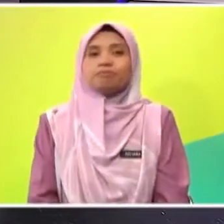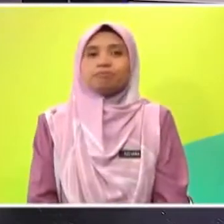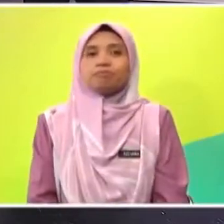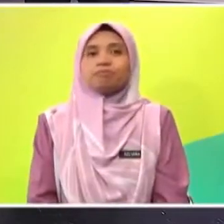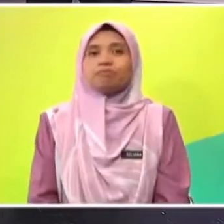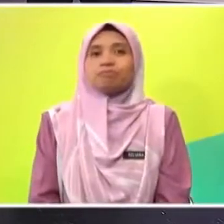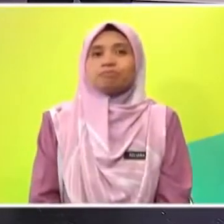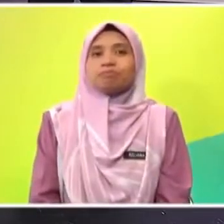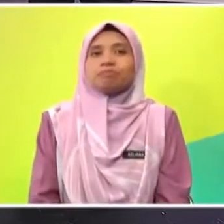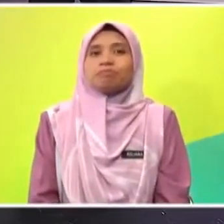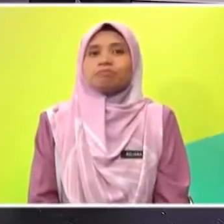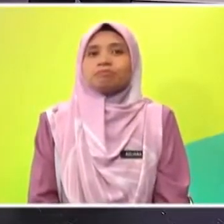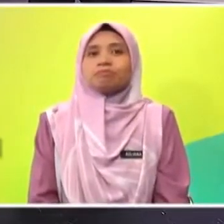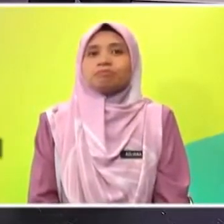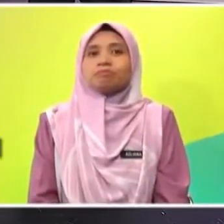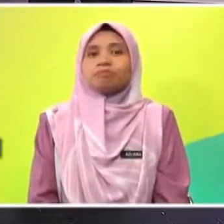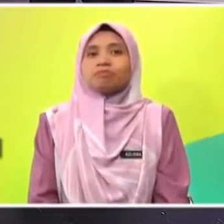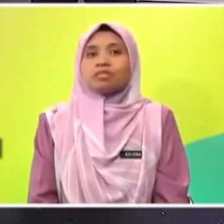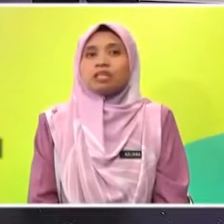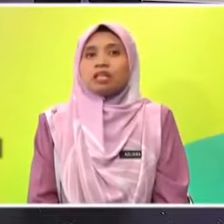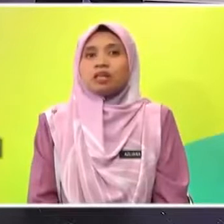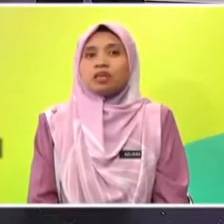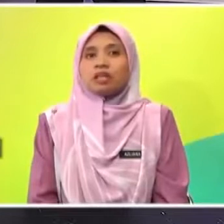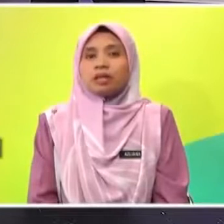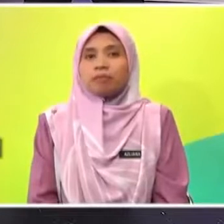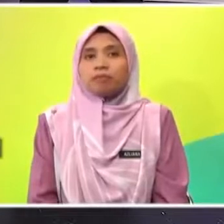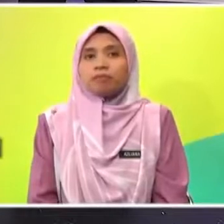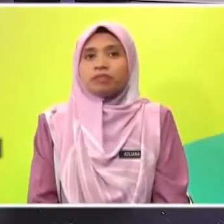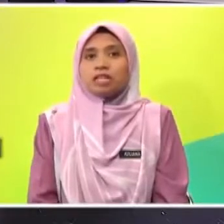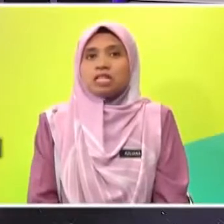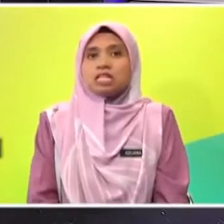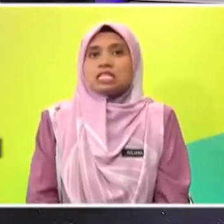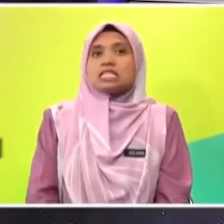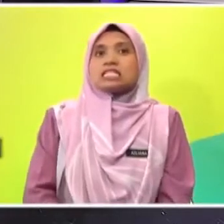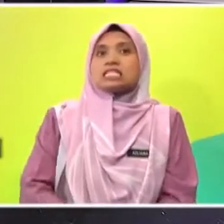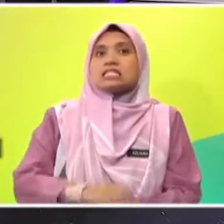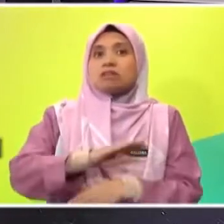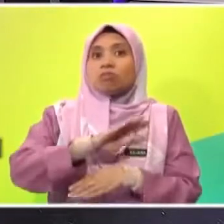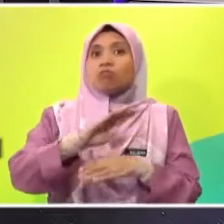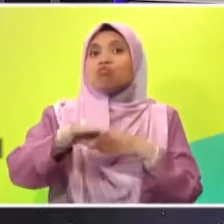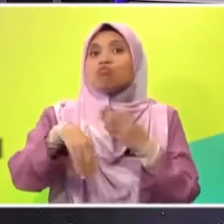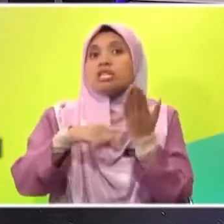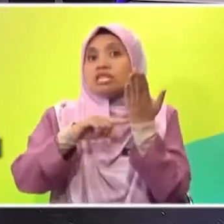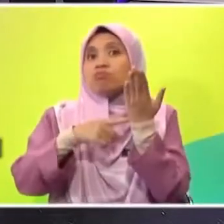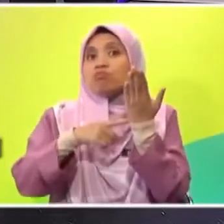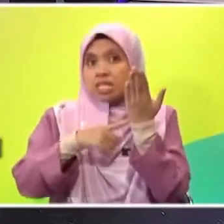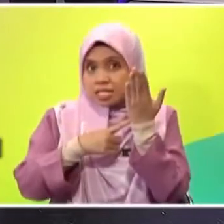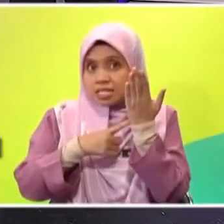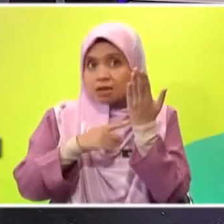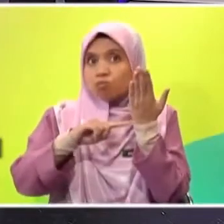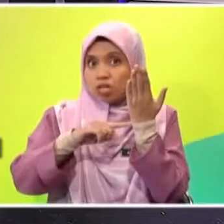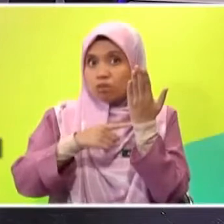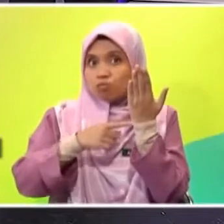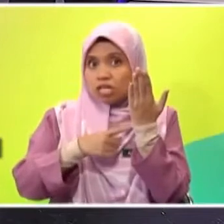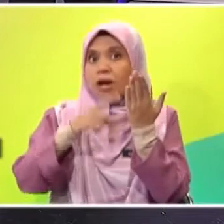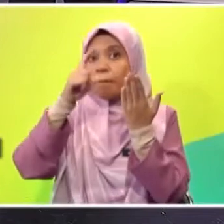pentazole oke saya dapat perkataan semua ini Sebab di bermula dengan huruf yang besar bagus Itulah satu pemilih yang